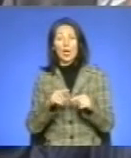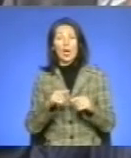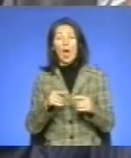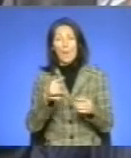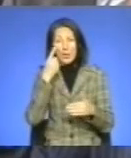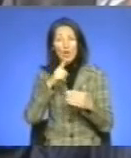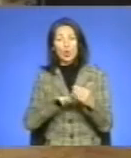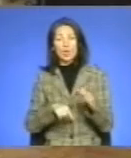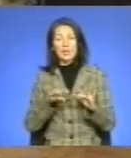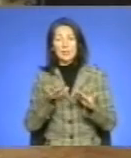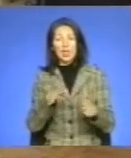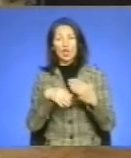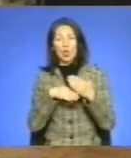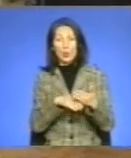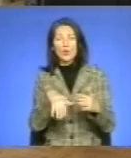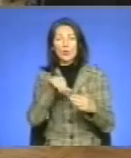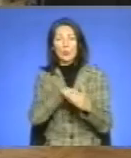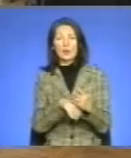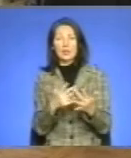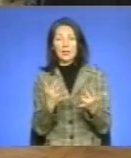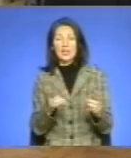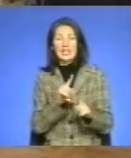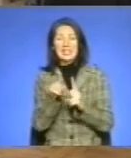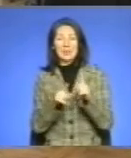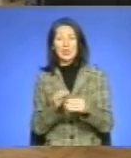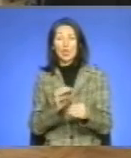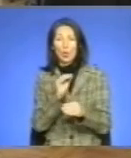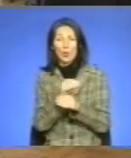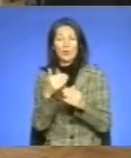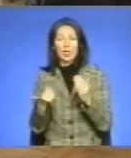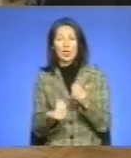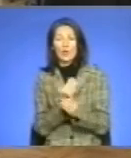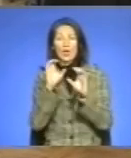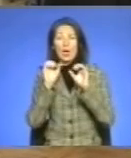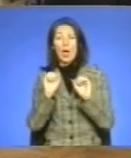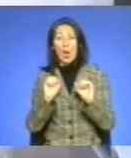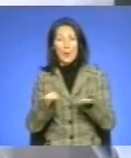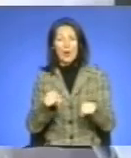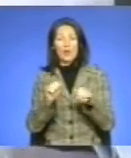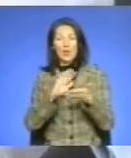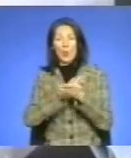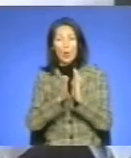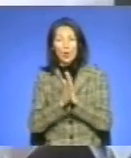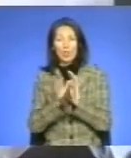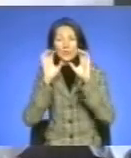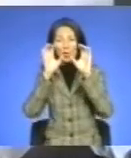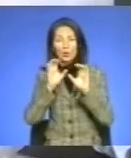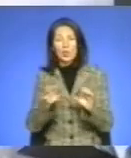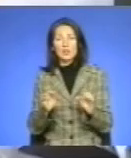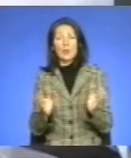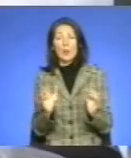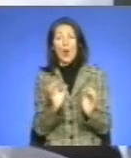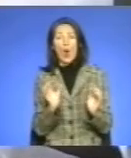переконані, захід допоможе впровадити низку змін, доповнень та нових правових положень у законодавстві про охорону навколишнього